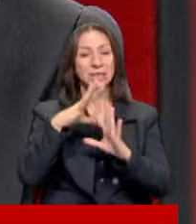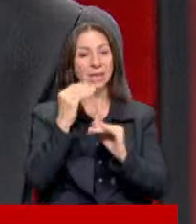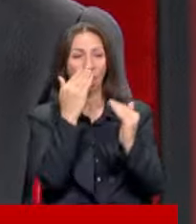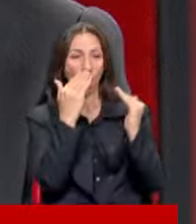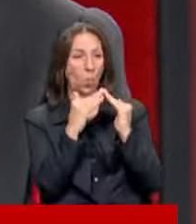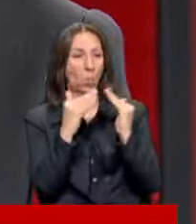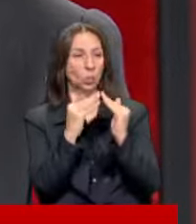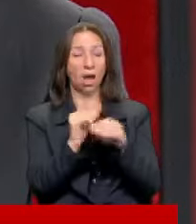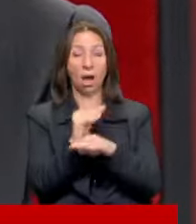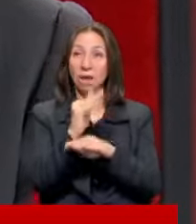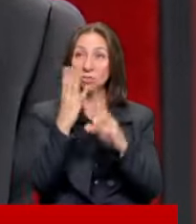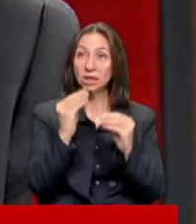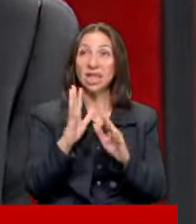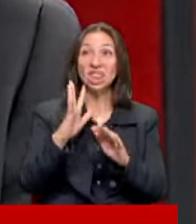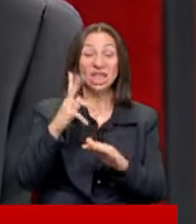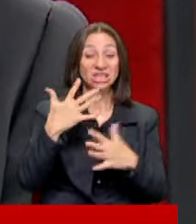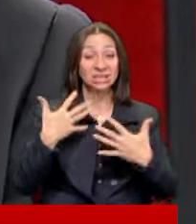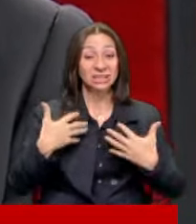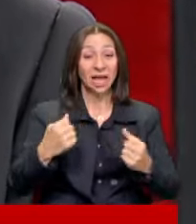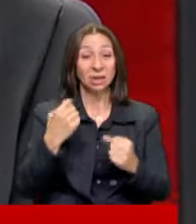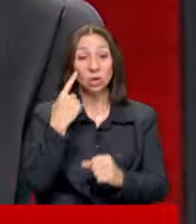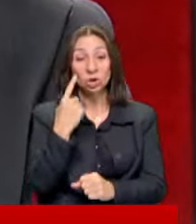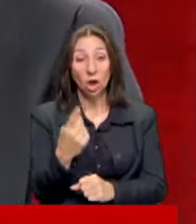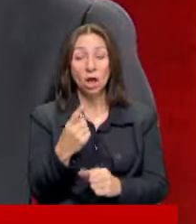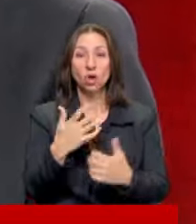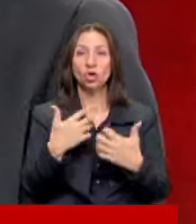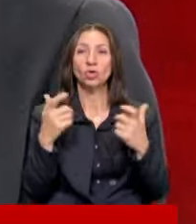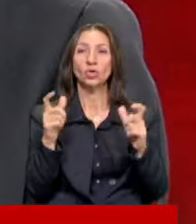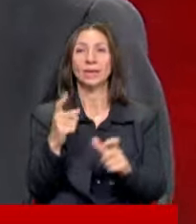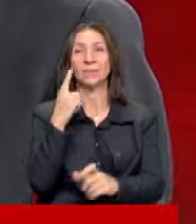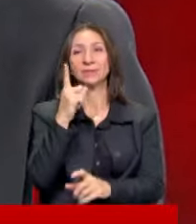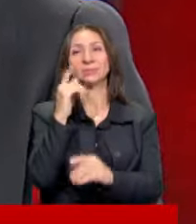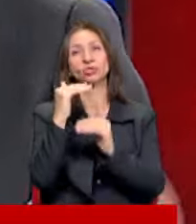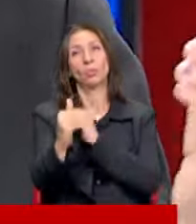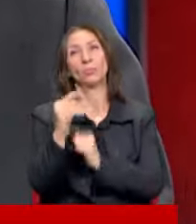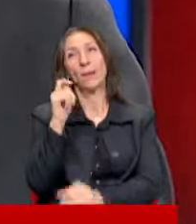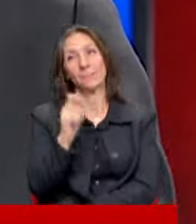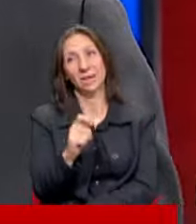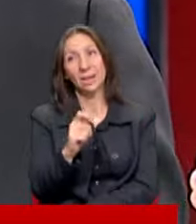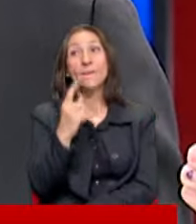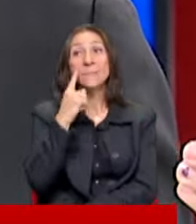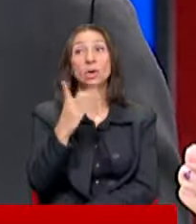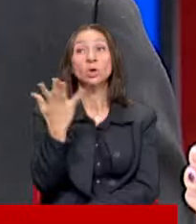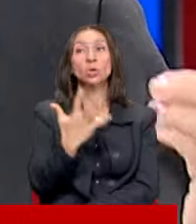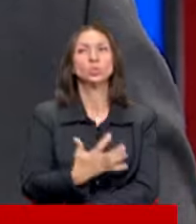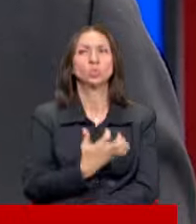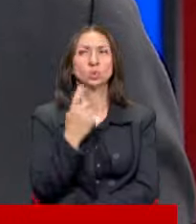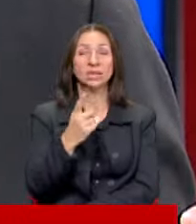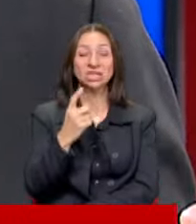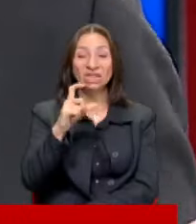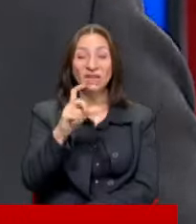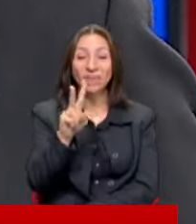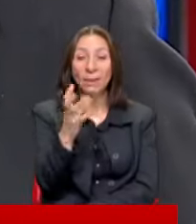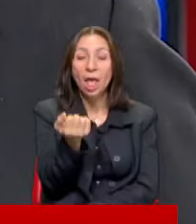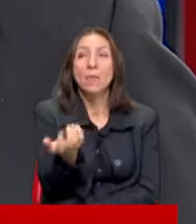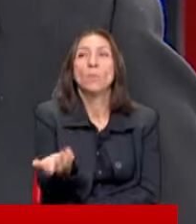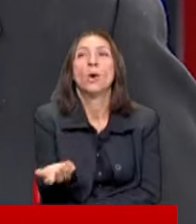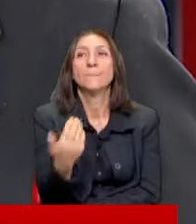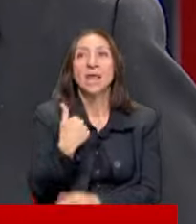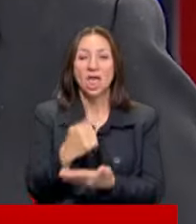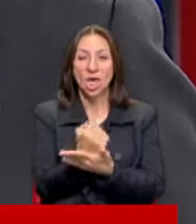hayat süreceği ve geleceğe sağlıklı bir şekilde güvenle bakacağı bir toplum yaratmak bakın o kadar acı verici ki C vitamini alamıyor Ben bir